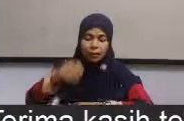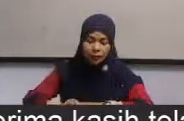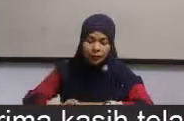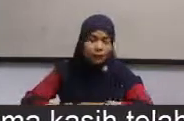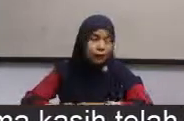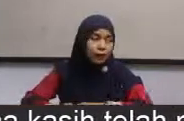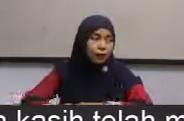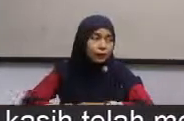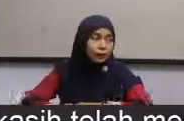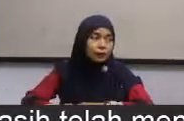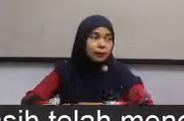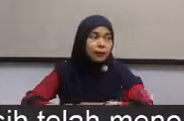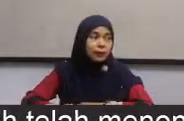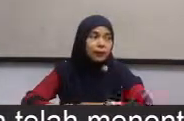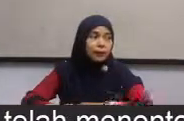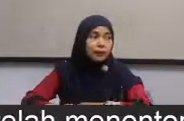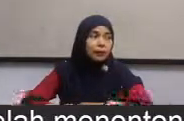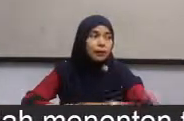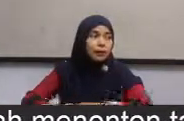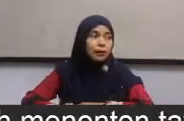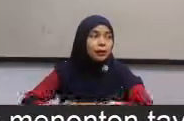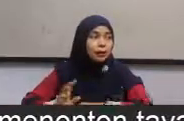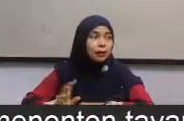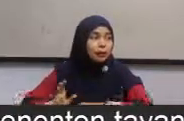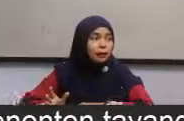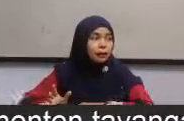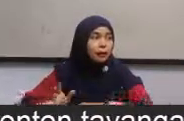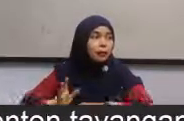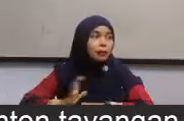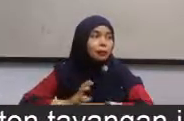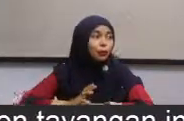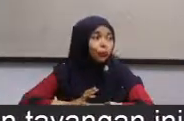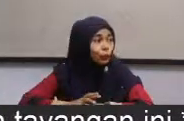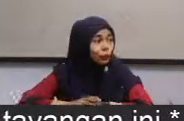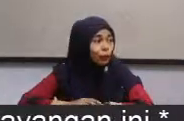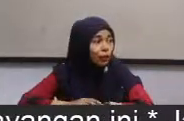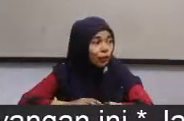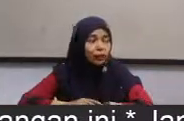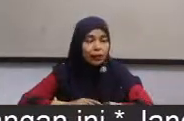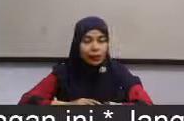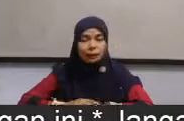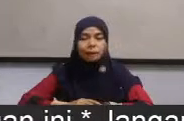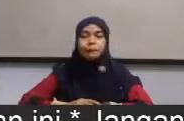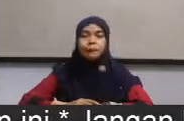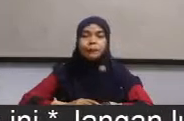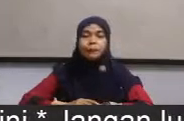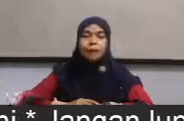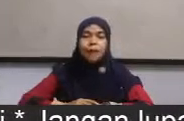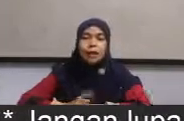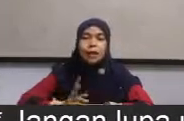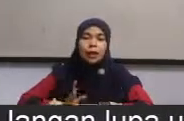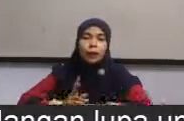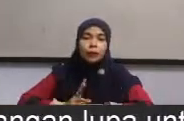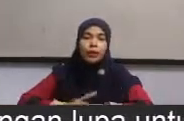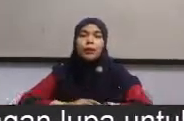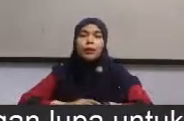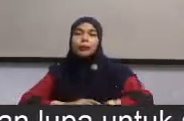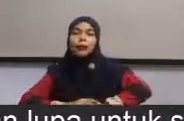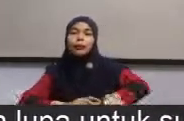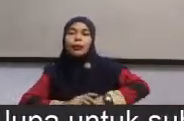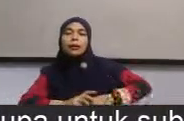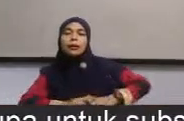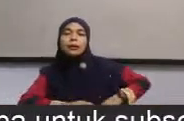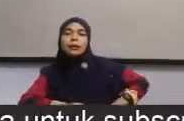Ayo kita bisa bersaing dengan negara-negara di dunia yang kedua